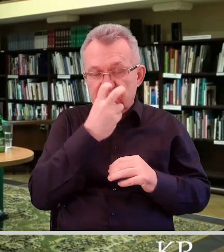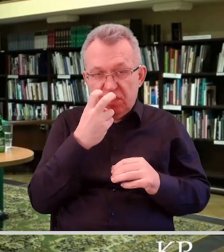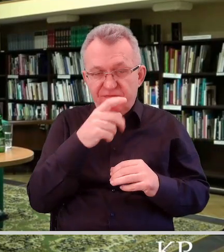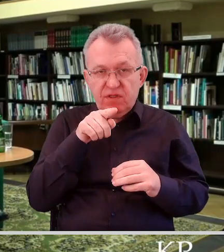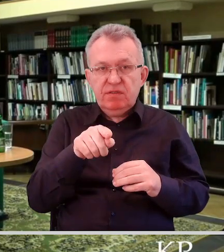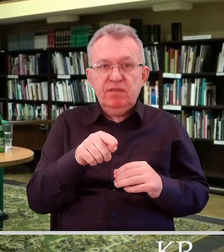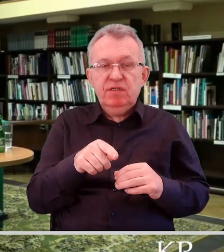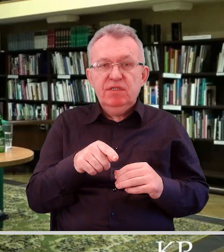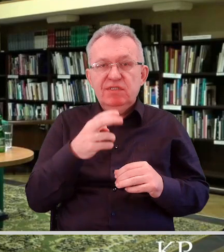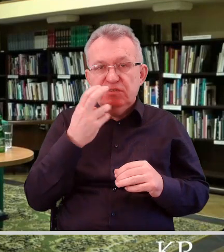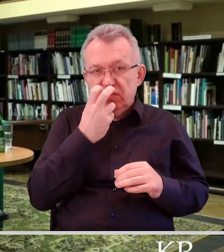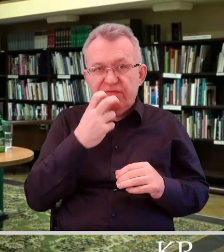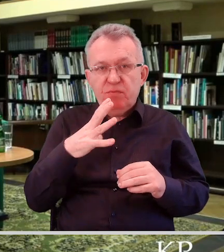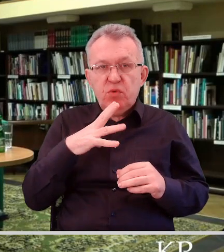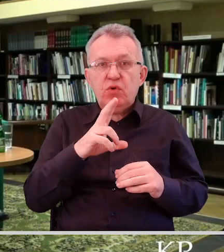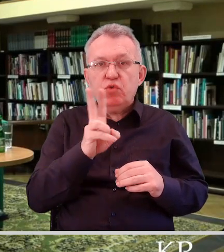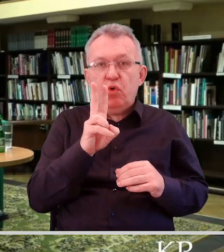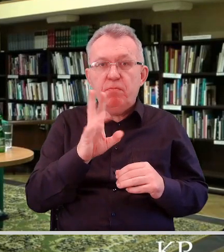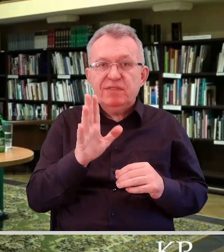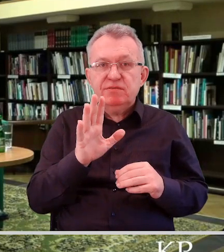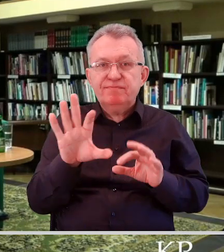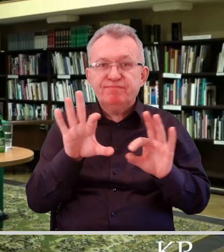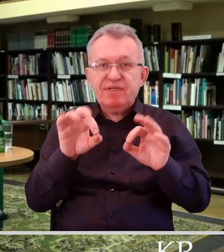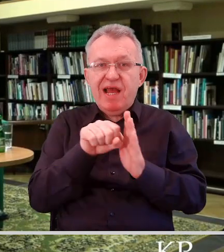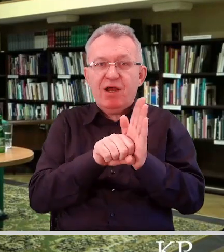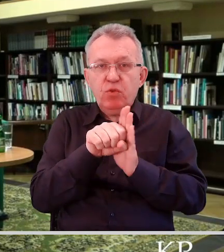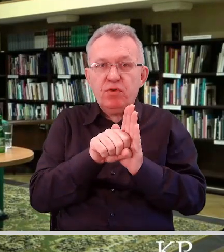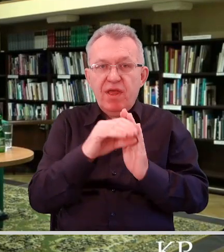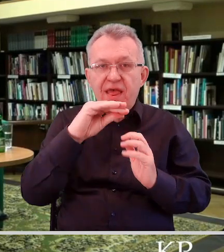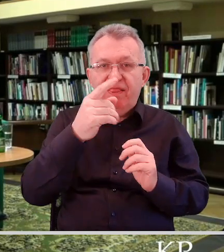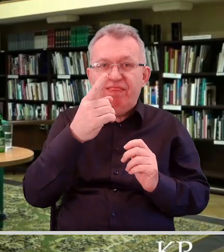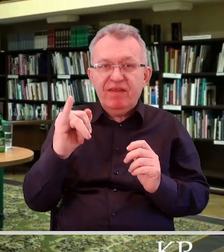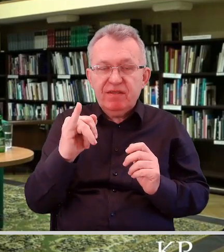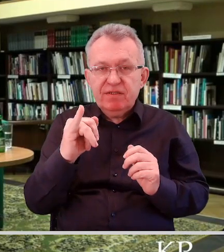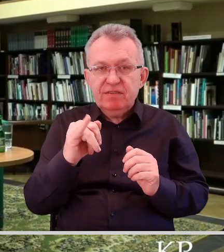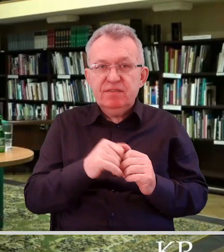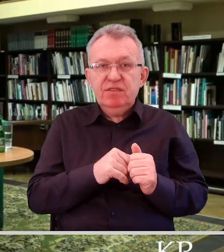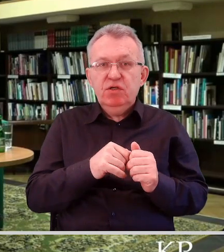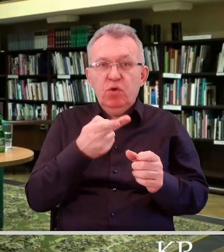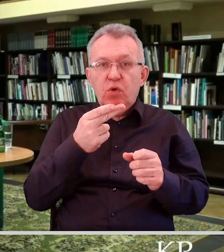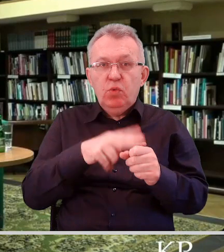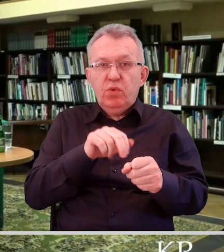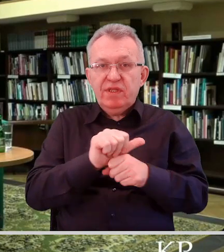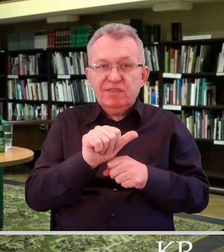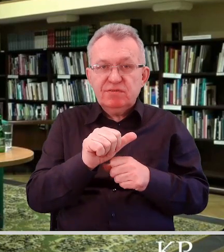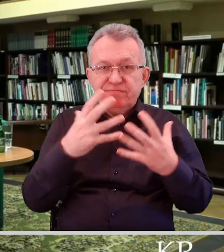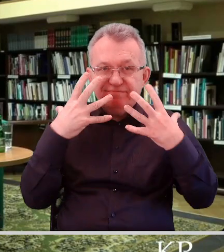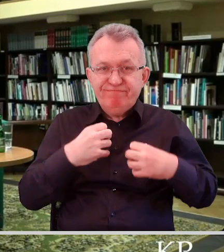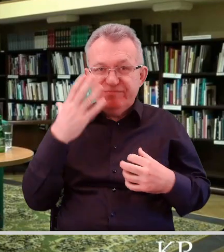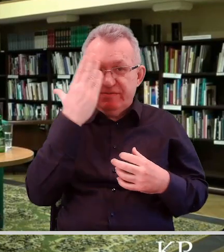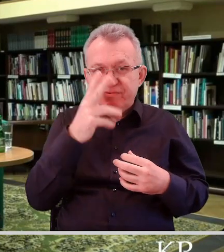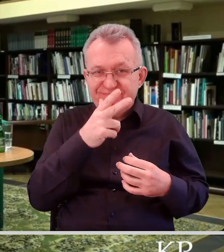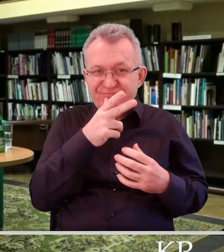zresztą. Ciekawa byłam, kto zagra Ediego, który jest po prostu czarnoskórym